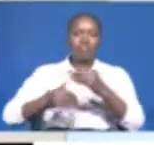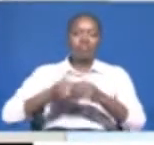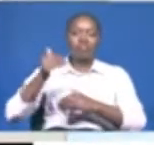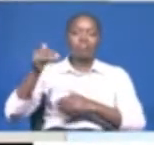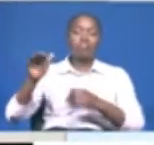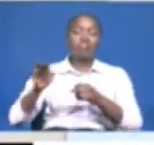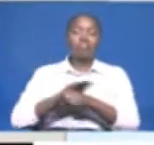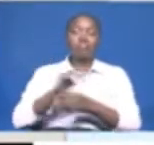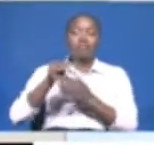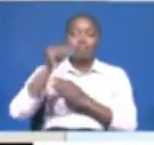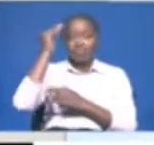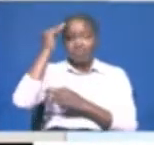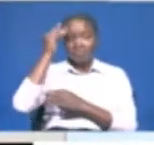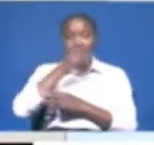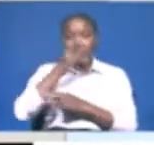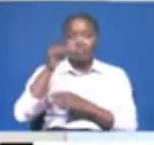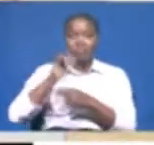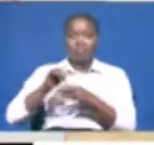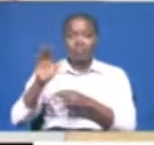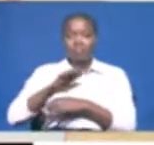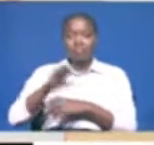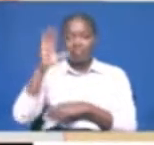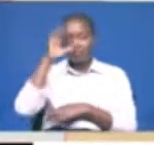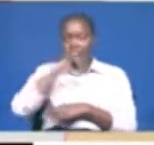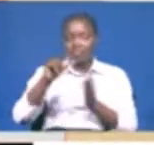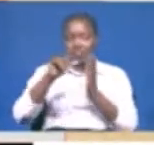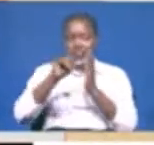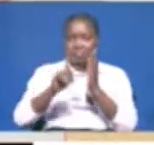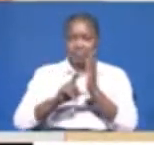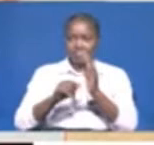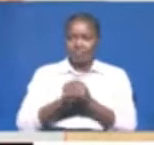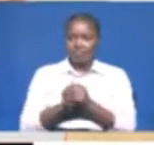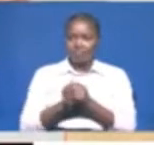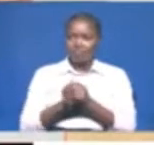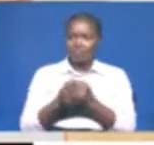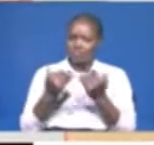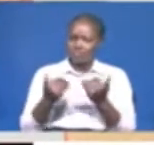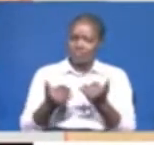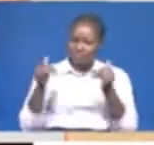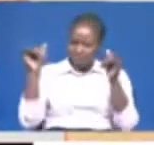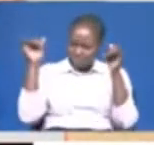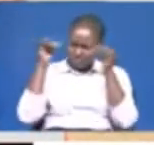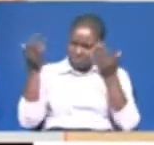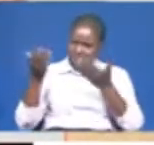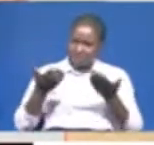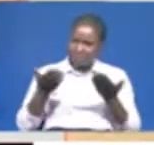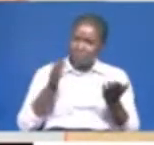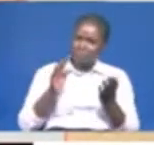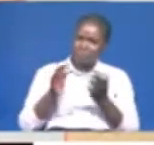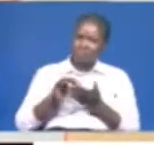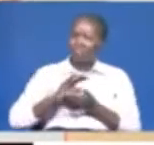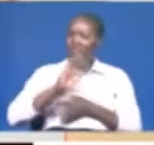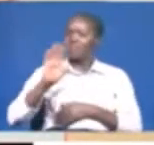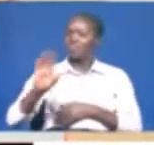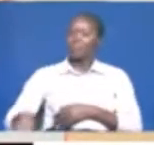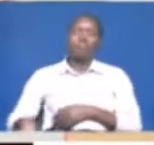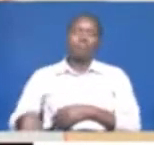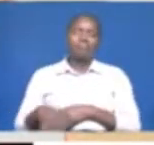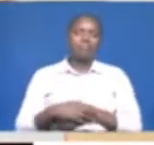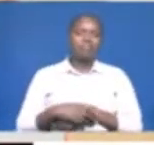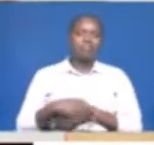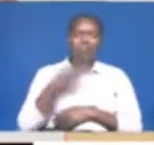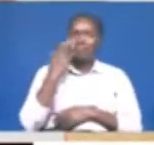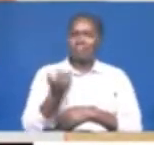learners from drought-affected areas missing lessons. Sai ngombe ikiletwa ni kama inatupwa tu, manake